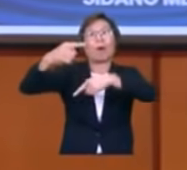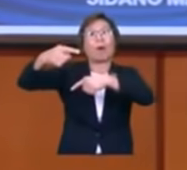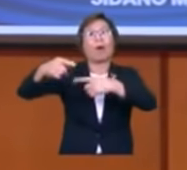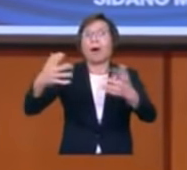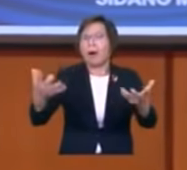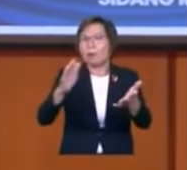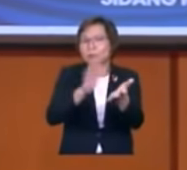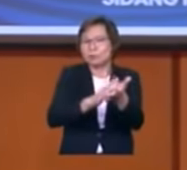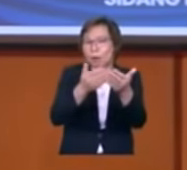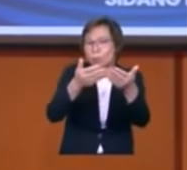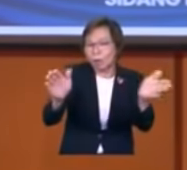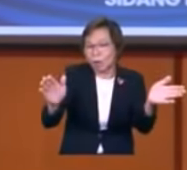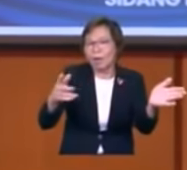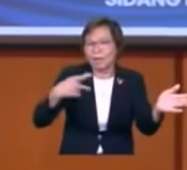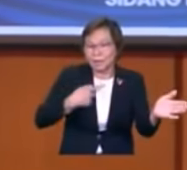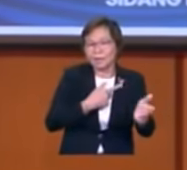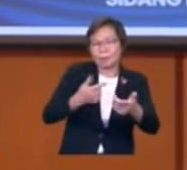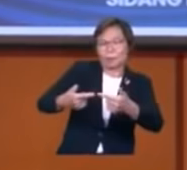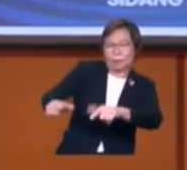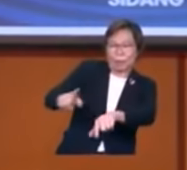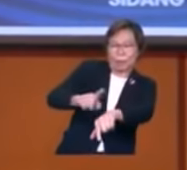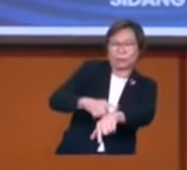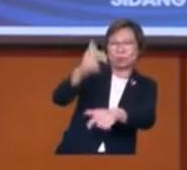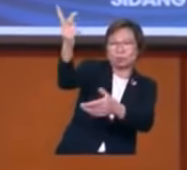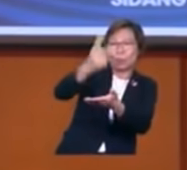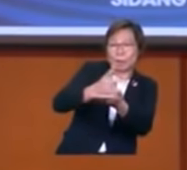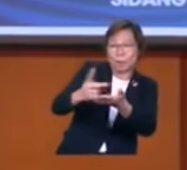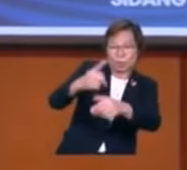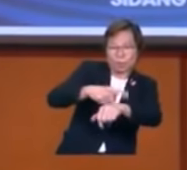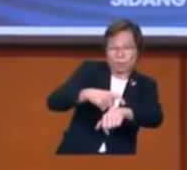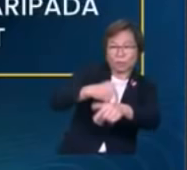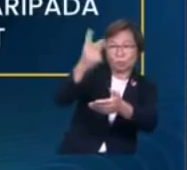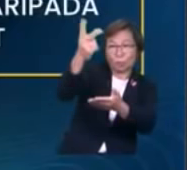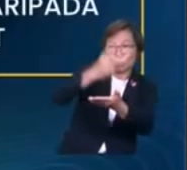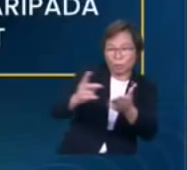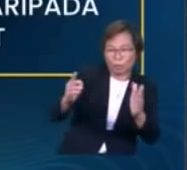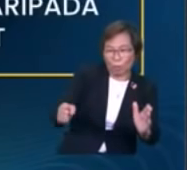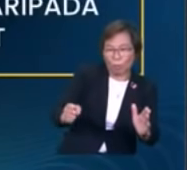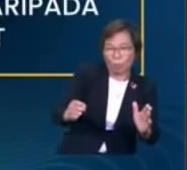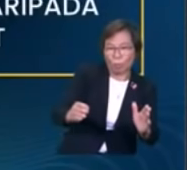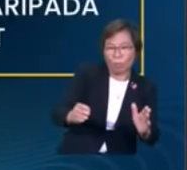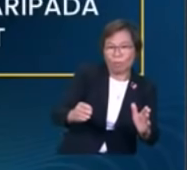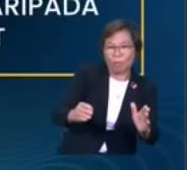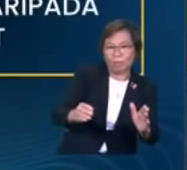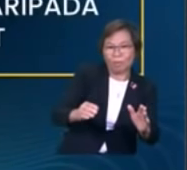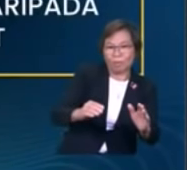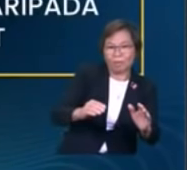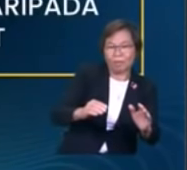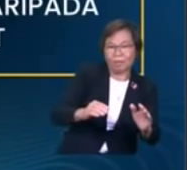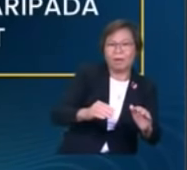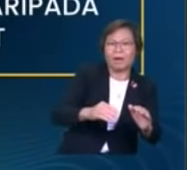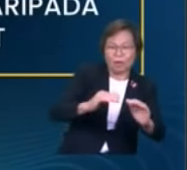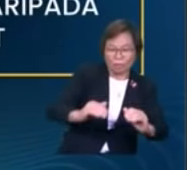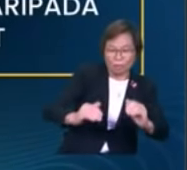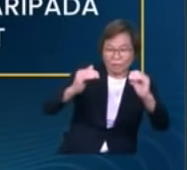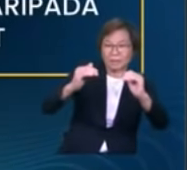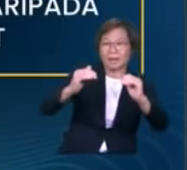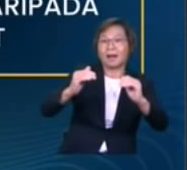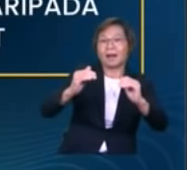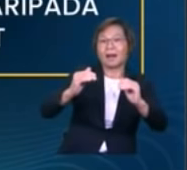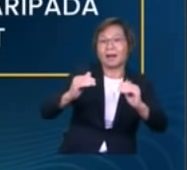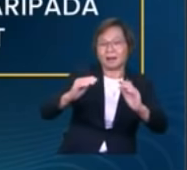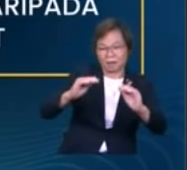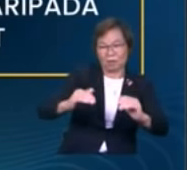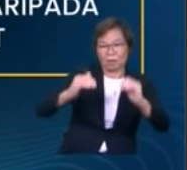mana nak bekas bola maka kita berikan tempo dua minggu dari tarif pepindahan Negeri tersebut D pada setiap fase ke fase